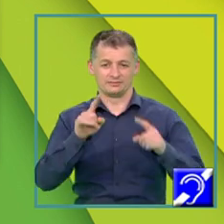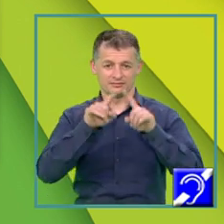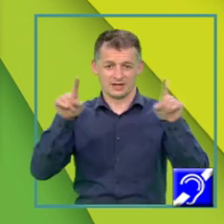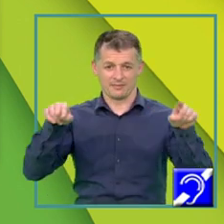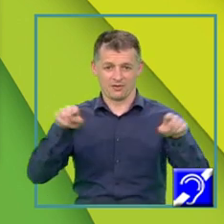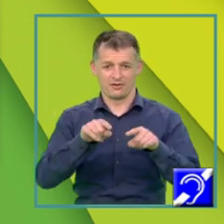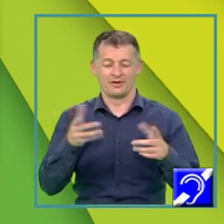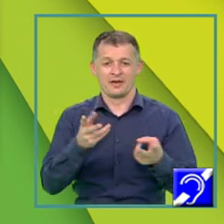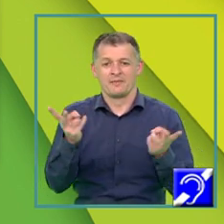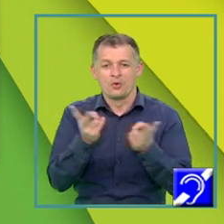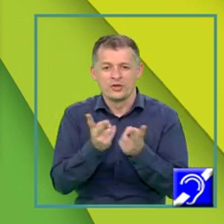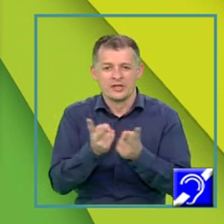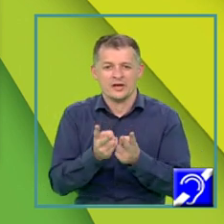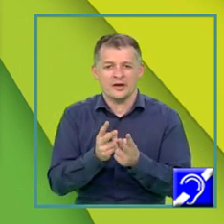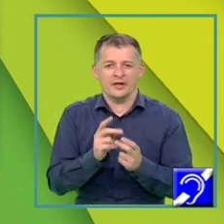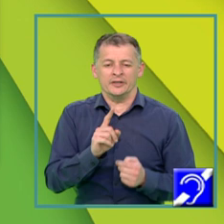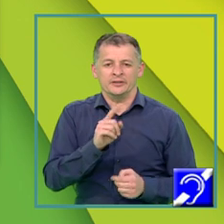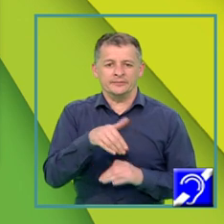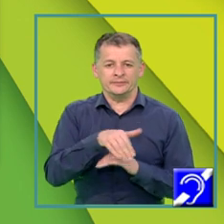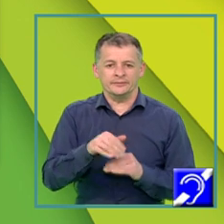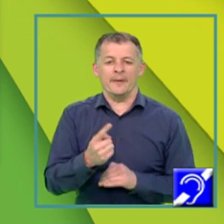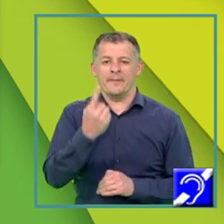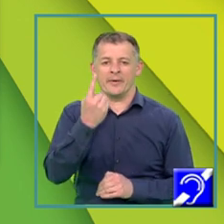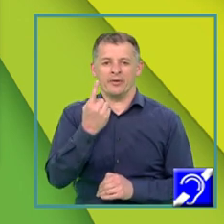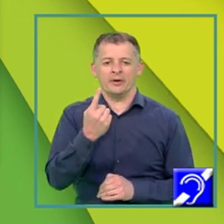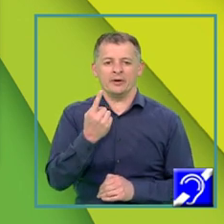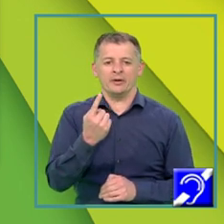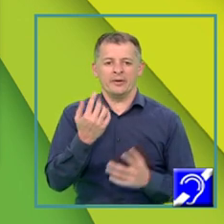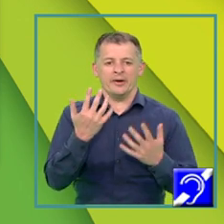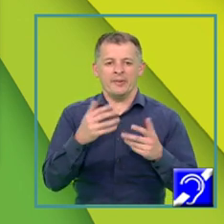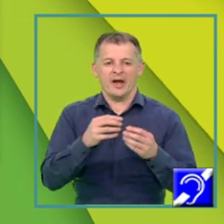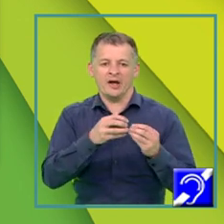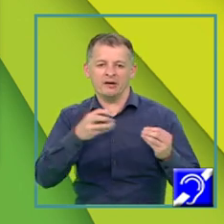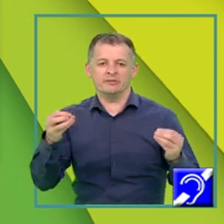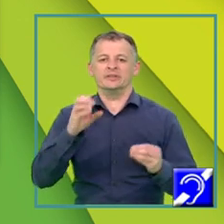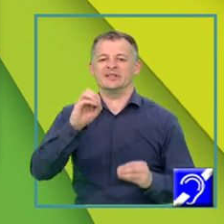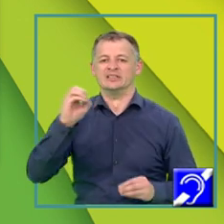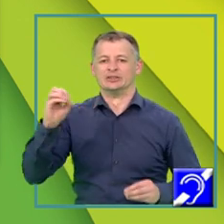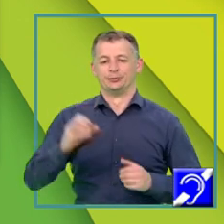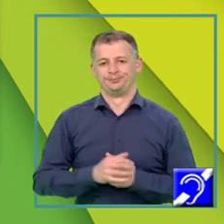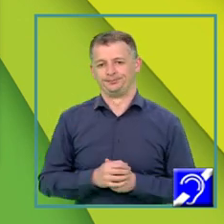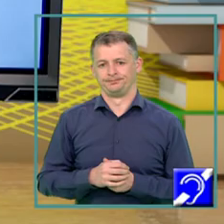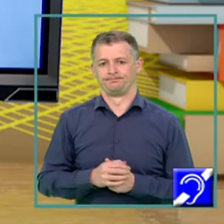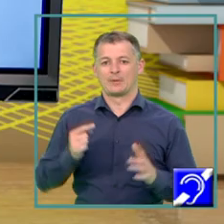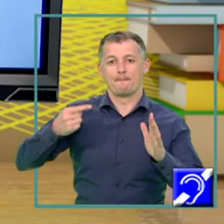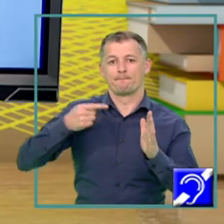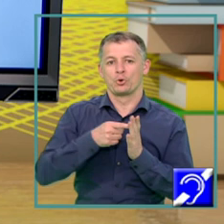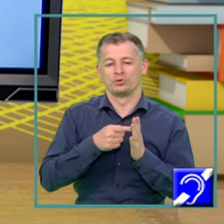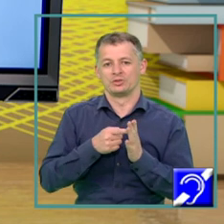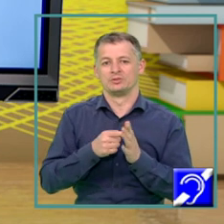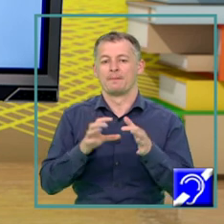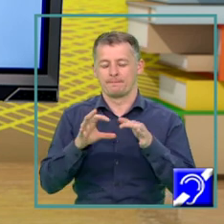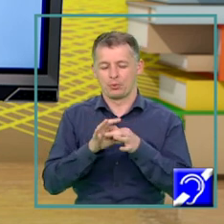care Queen și d cu adresa primului element șir de zero pointerii sunt compatibil cu tablourilor fiind